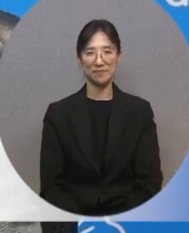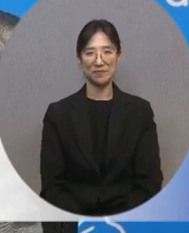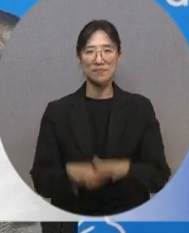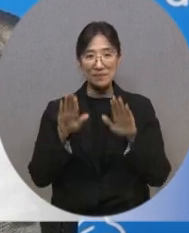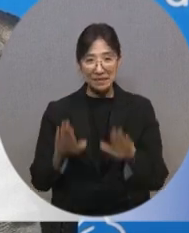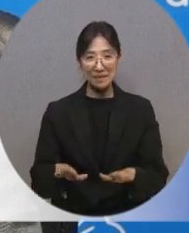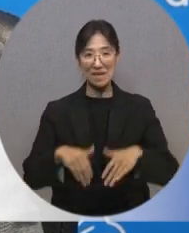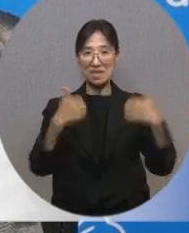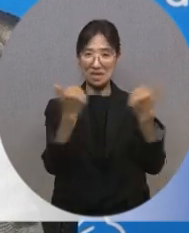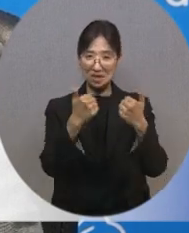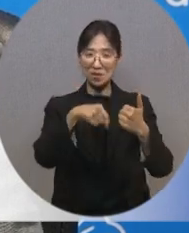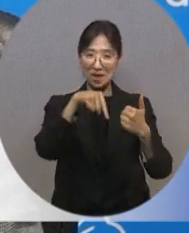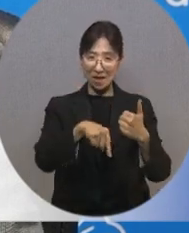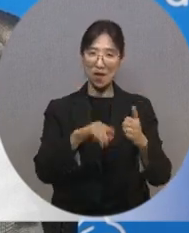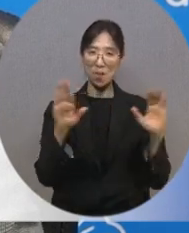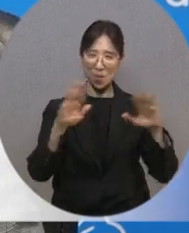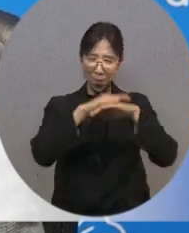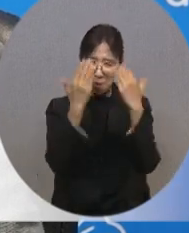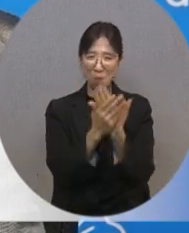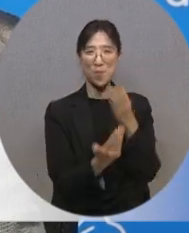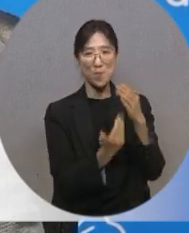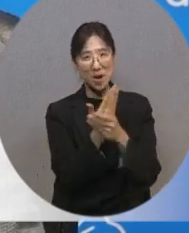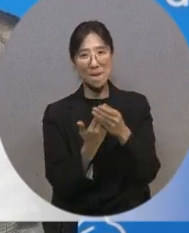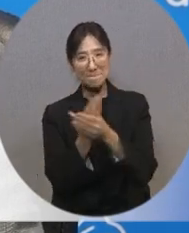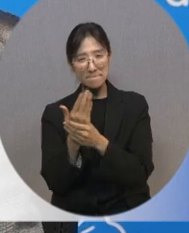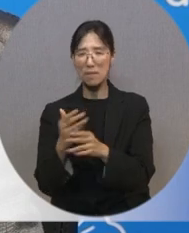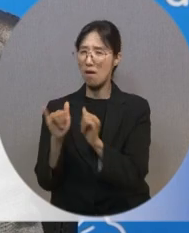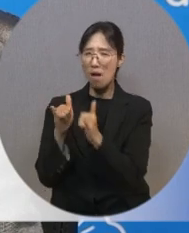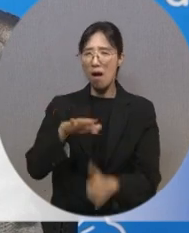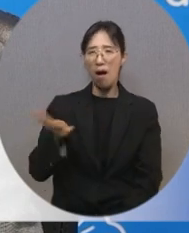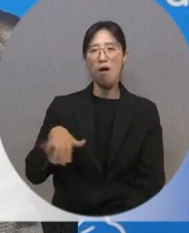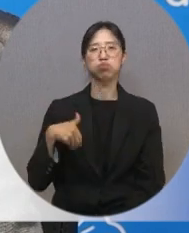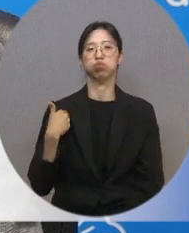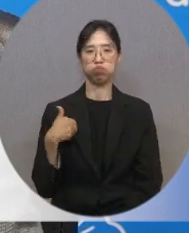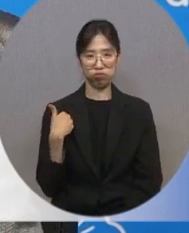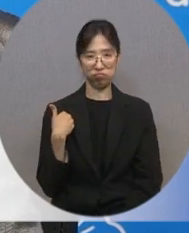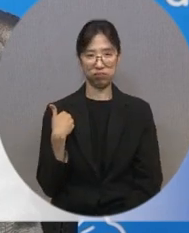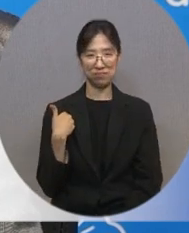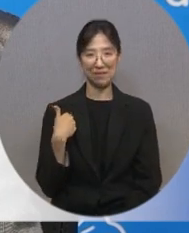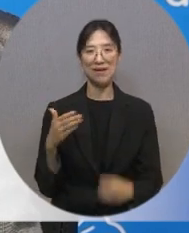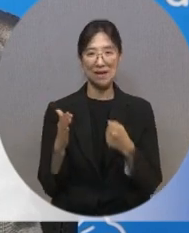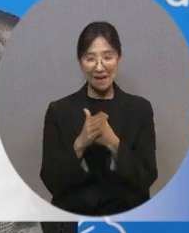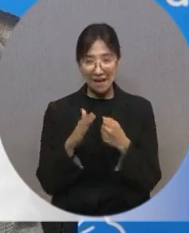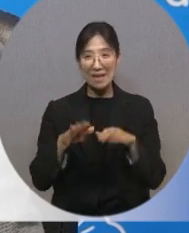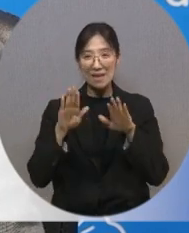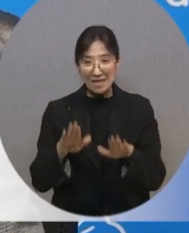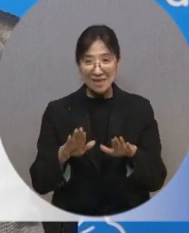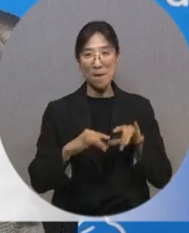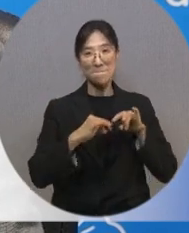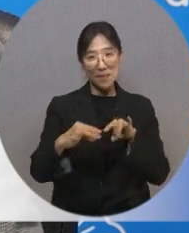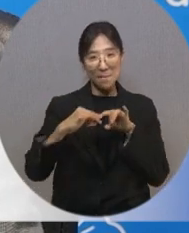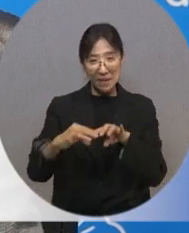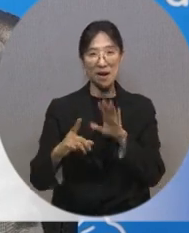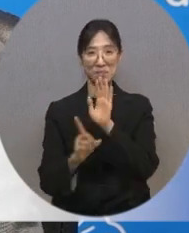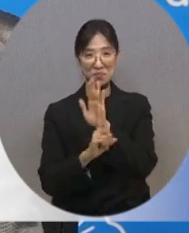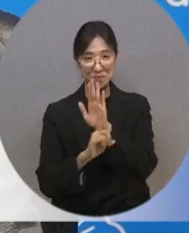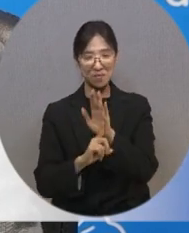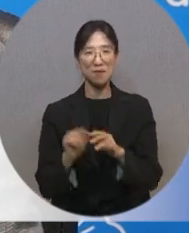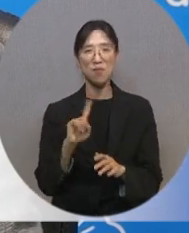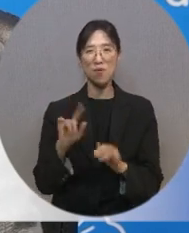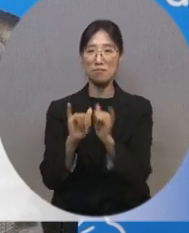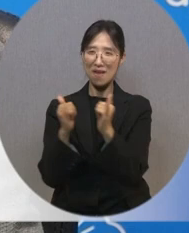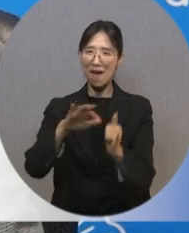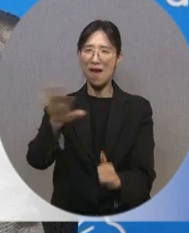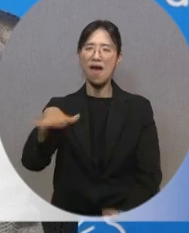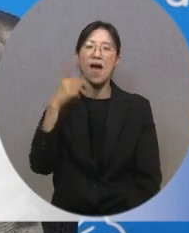일어난 모든 일들이 사실은 이제 주민들이 알 수가 없었습니다. 그래서 제가 생방송을 추진하면서 어차피 주민들이 핸드폰을 가지고